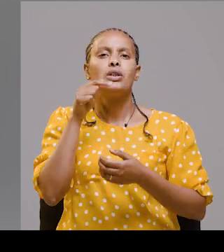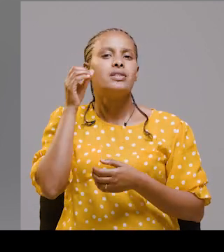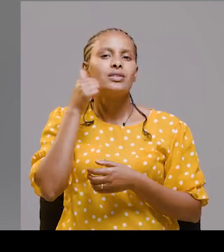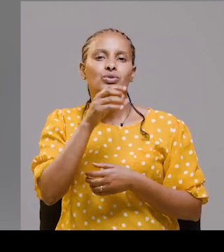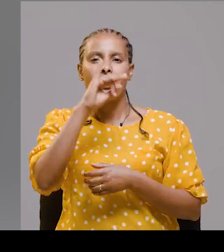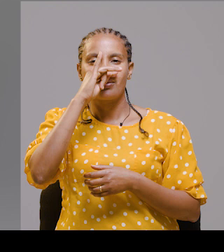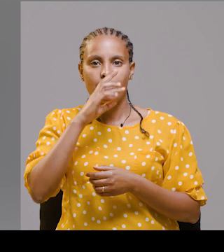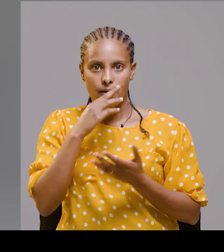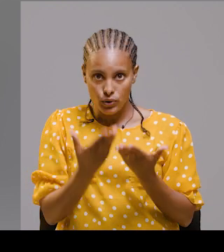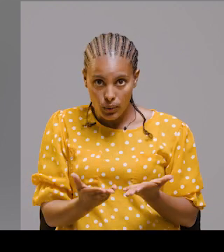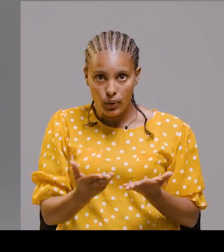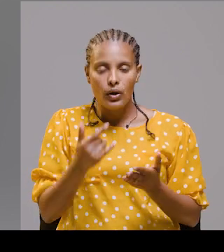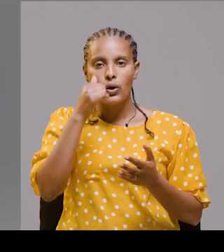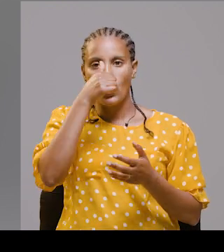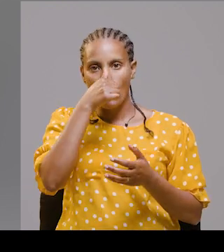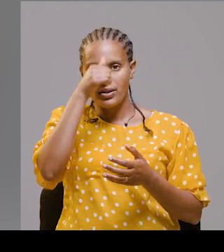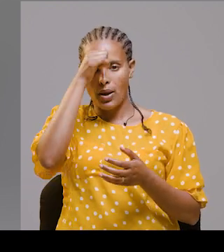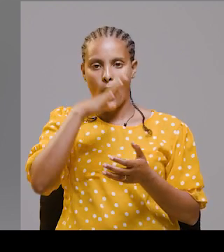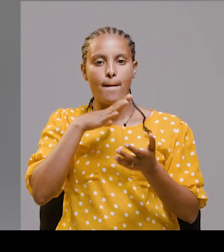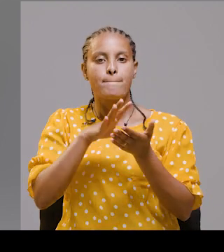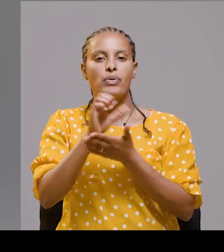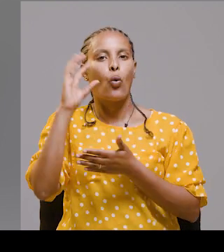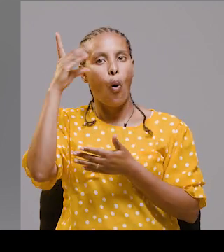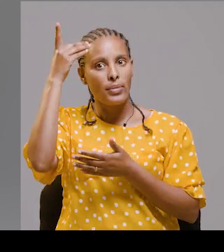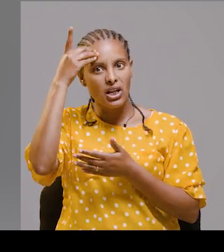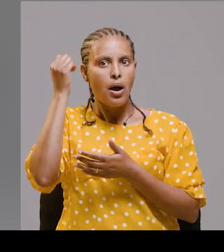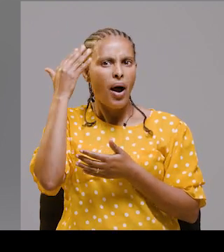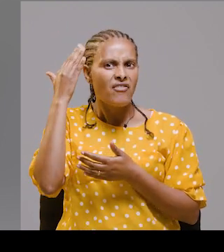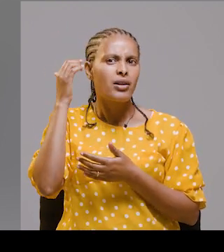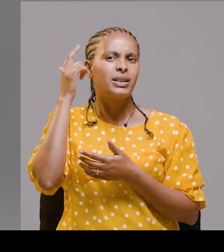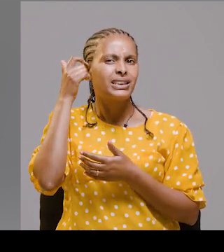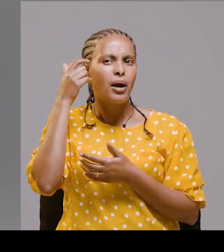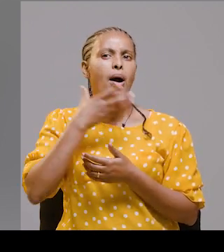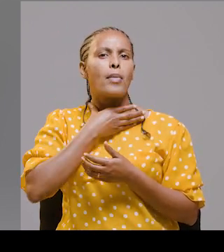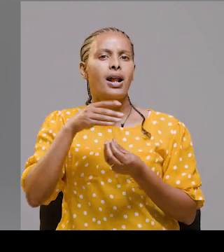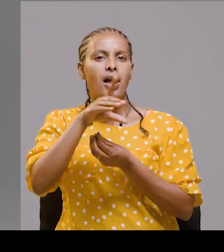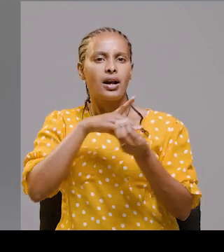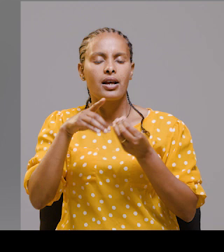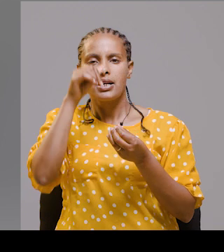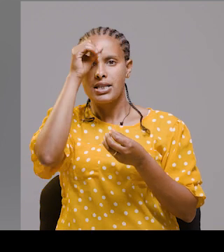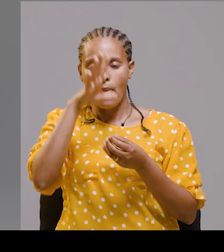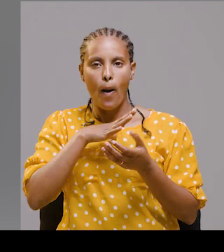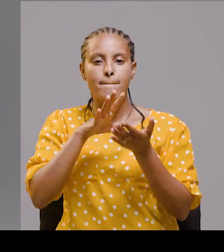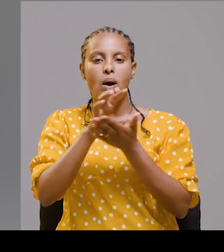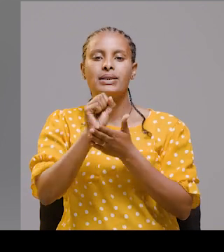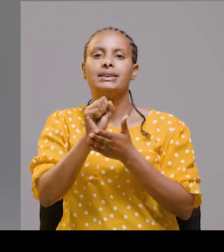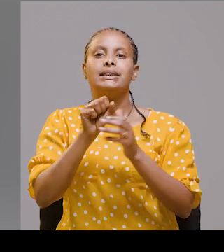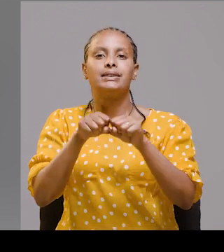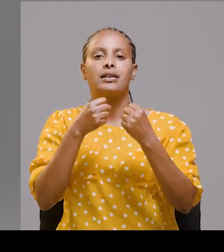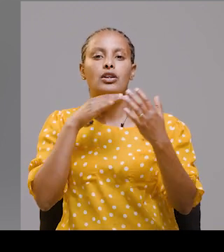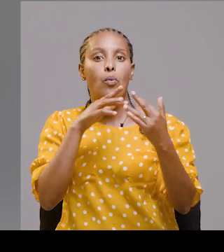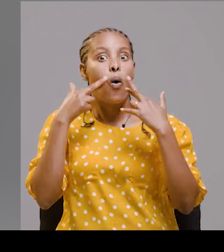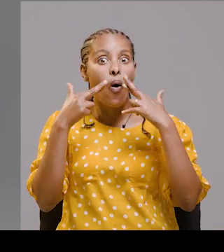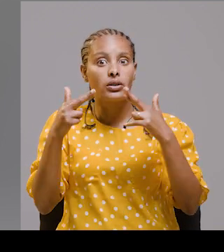ሴቶችና ህጻናት ናቸው። የኢትዮጵያ ሰብአዊ መብት ኮሚሽን በአፋር በትግራይና በአማራ ክልል የሰብአዊ መብት ጥሰት ሪፖርት